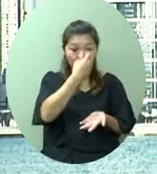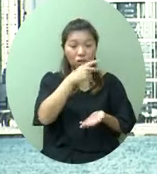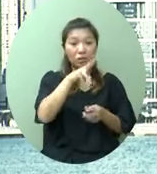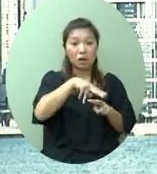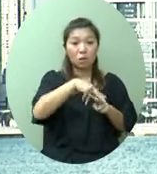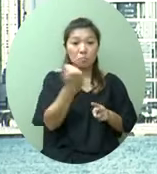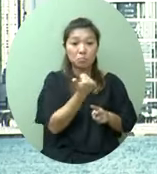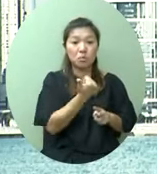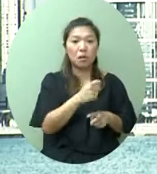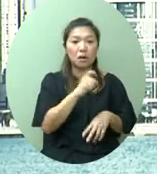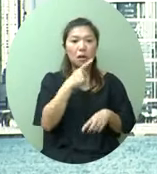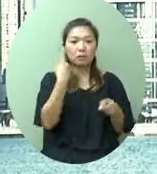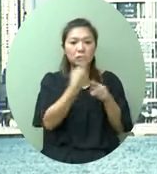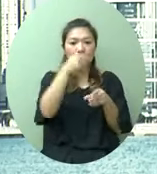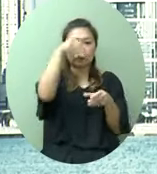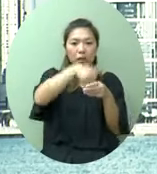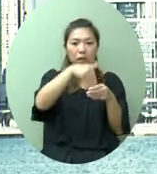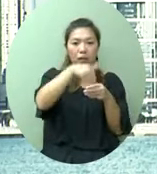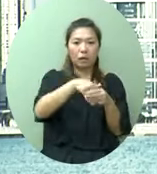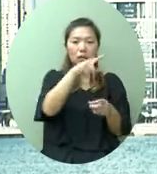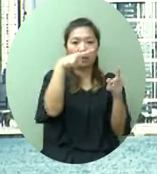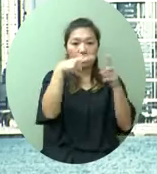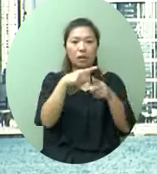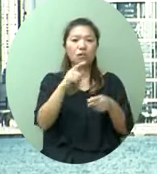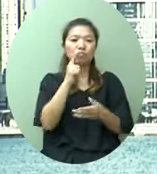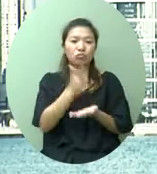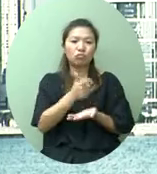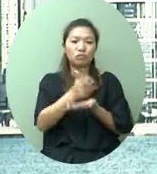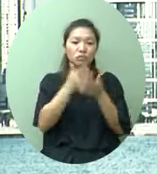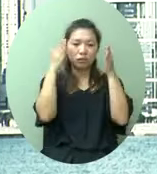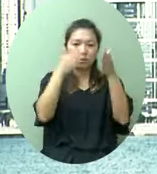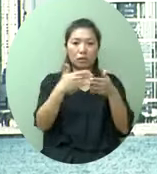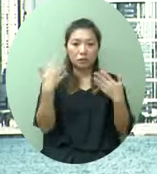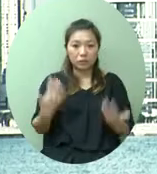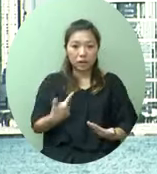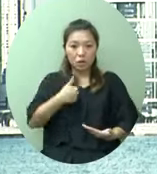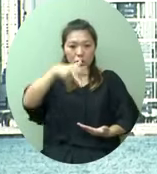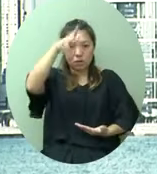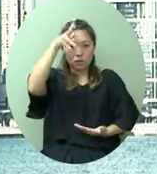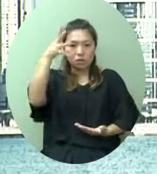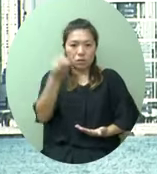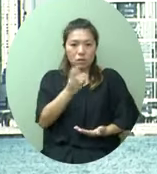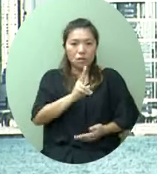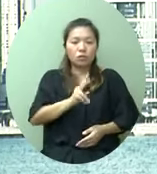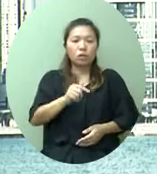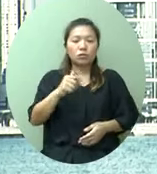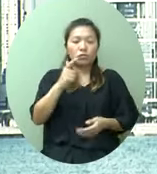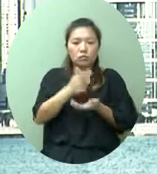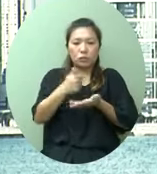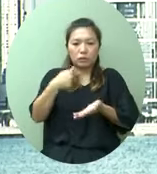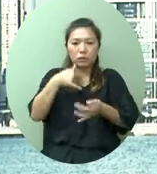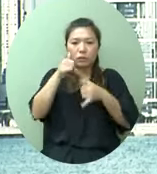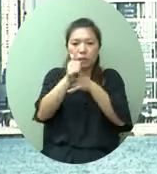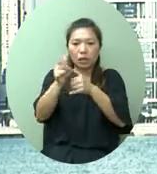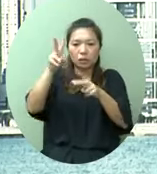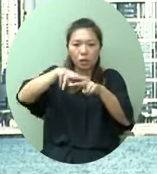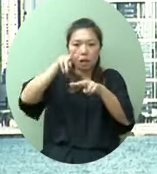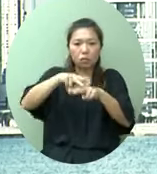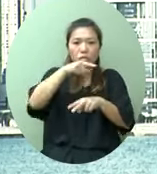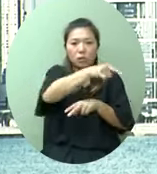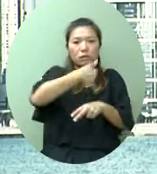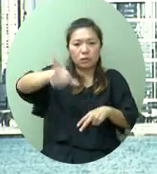者跟投資者談談是非常重要。所以毫無疑問，今天特區政府的首要任務是達至是內地的通